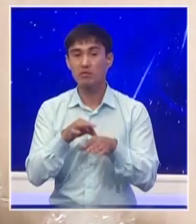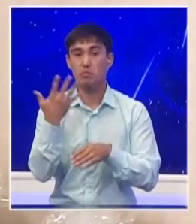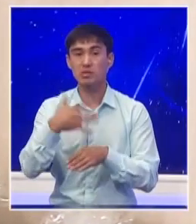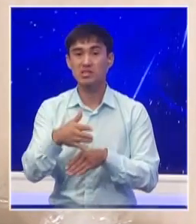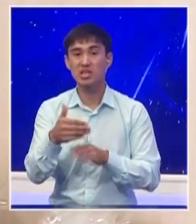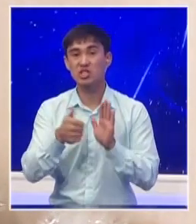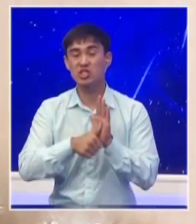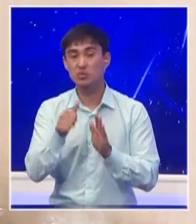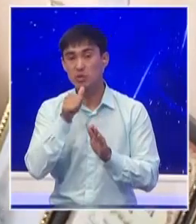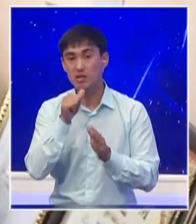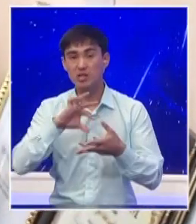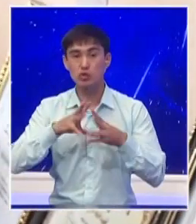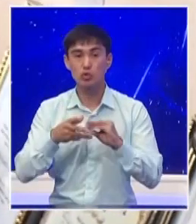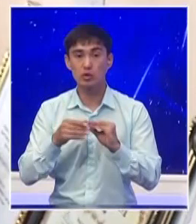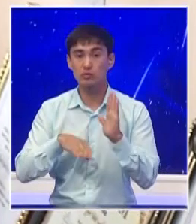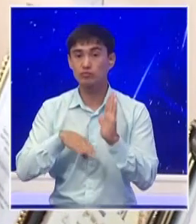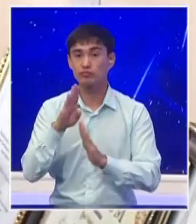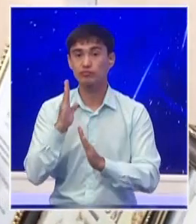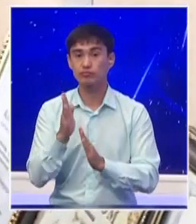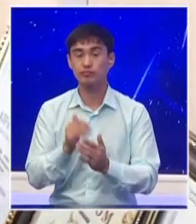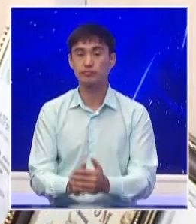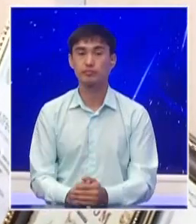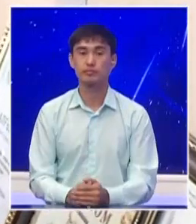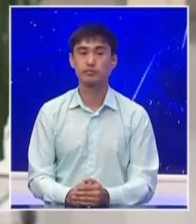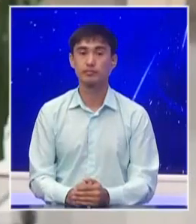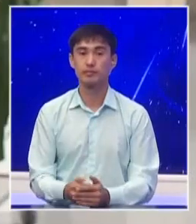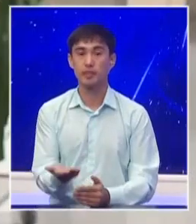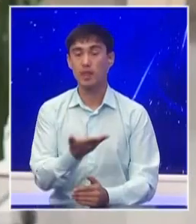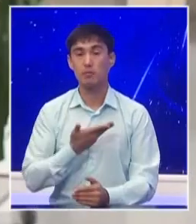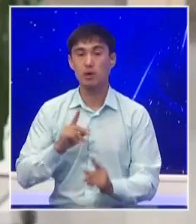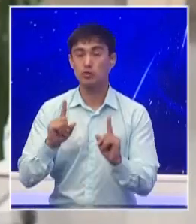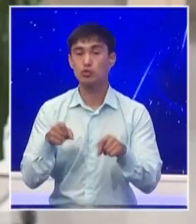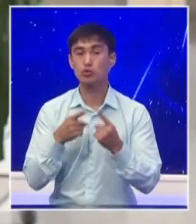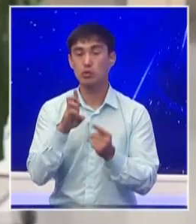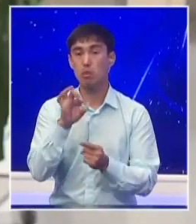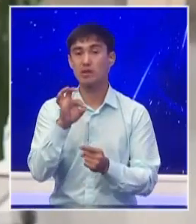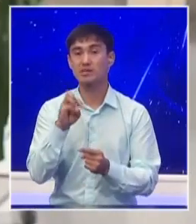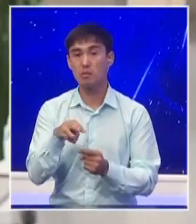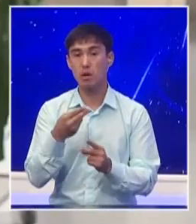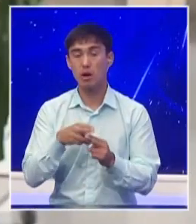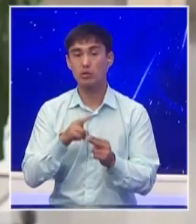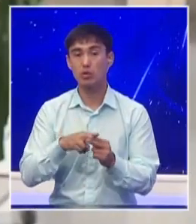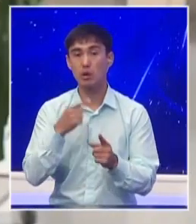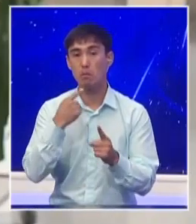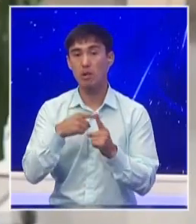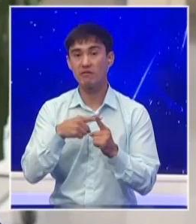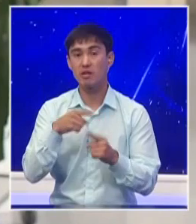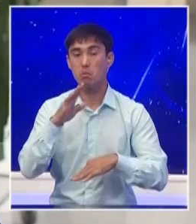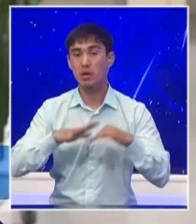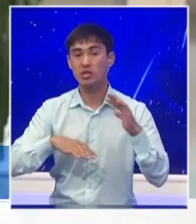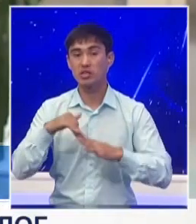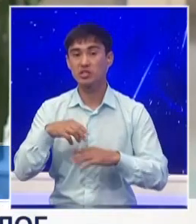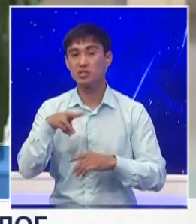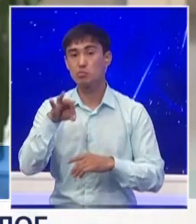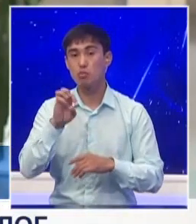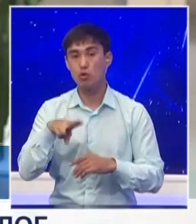56 испытаний. Результат превзошел ожидания. Мы создали бальзам, который наполовину практически состоит из